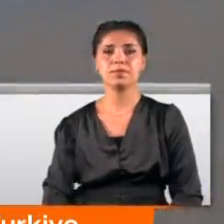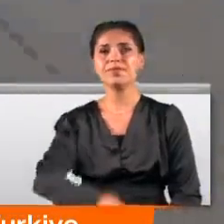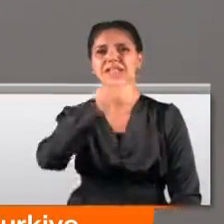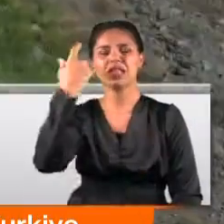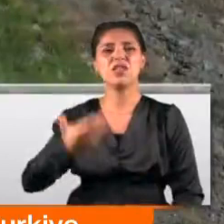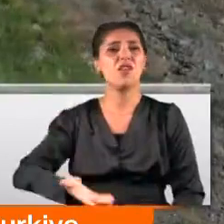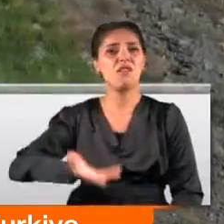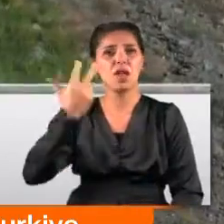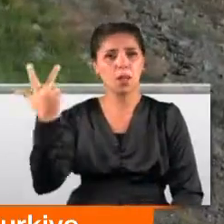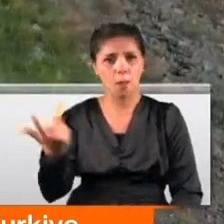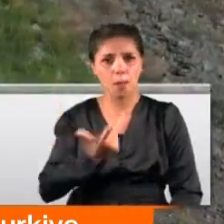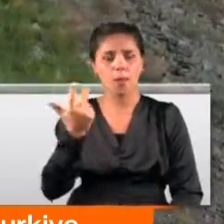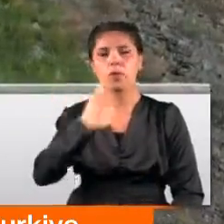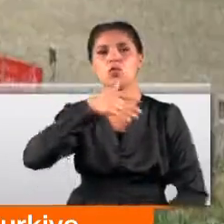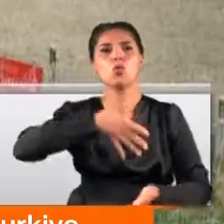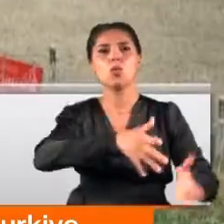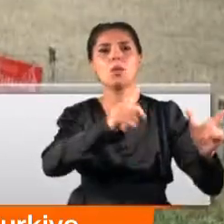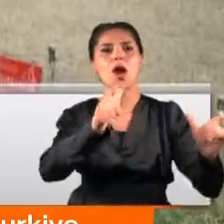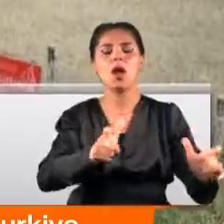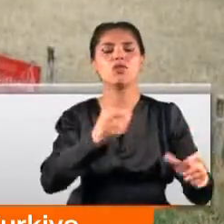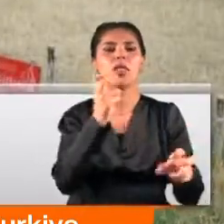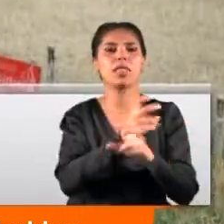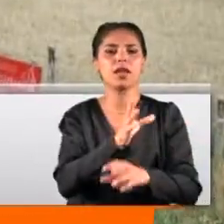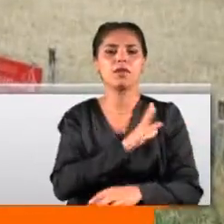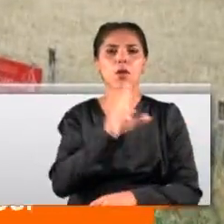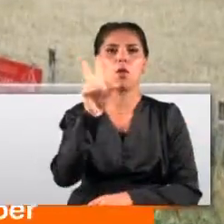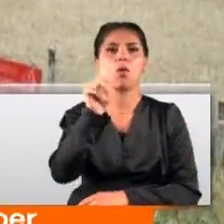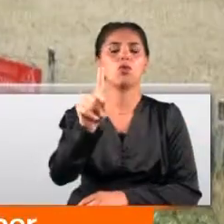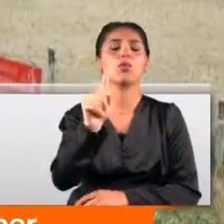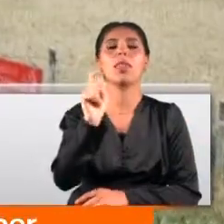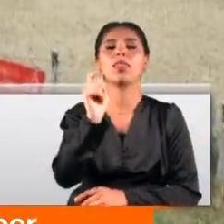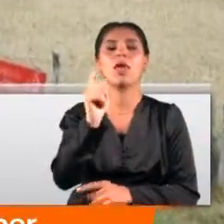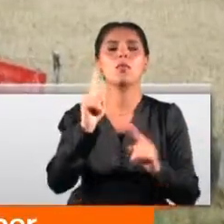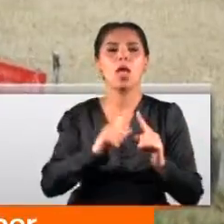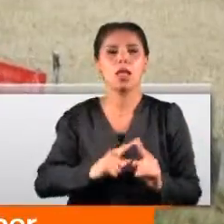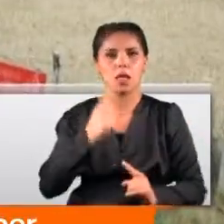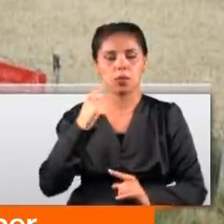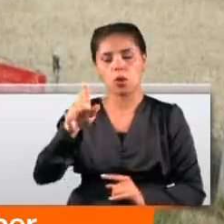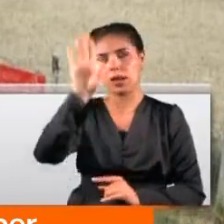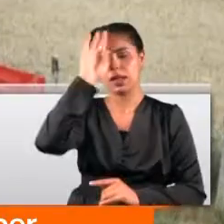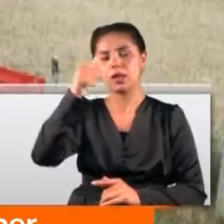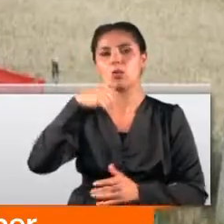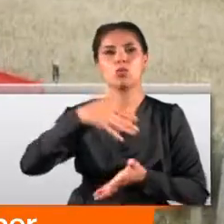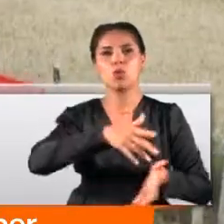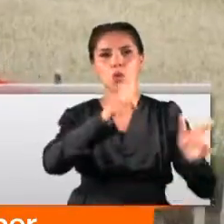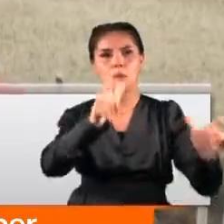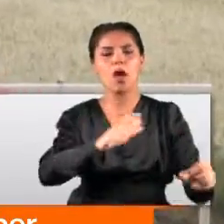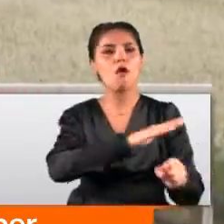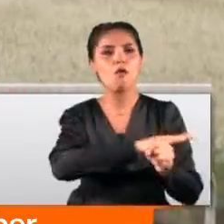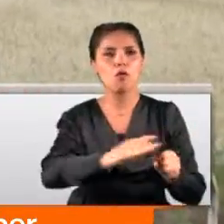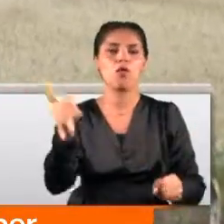Sıcaklık artıyor, barajlar alarm veriyor. 31 Temmuz'da yapılan ölçümlere göre İstanbul barajlarındaki doluluk seviyesi